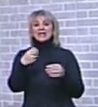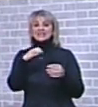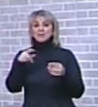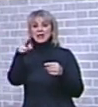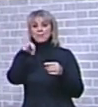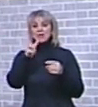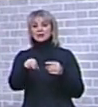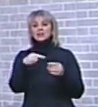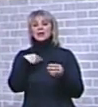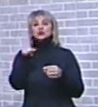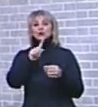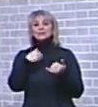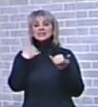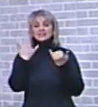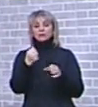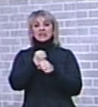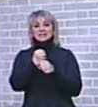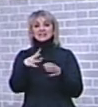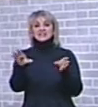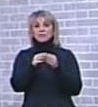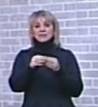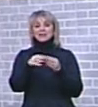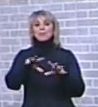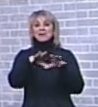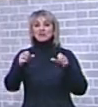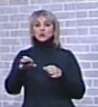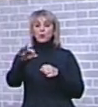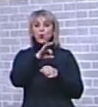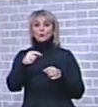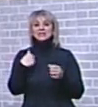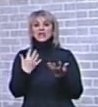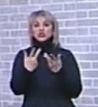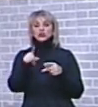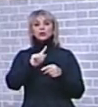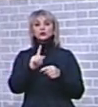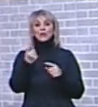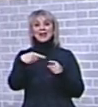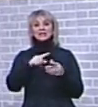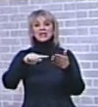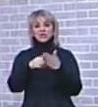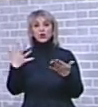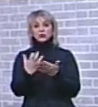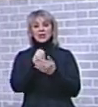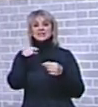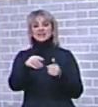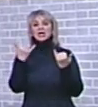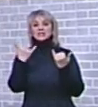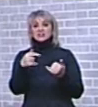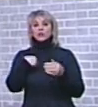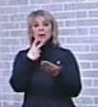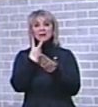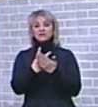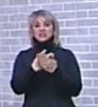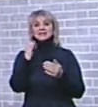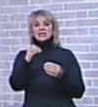вот то, что мы сегодня вот сделали совместно с правительством области, я считаю, что эта идея удалась. И сегодня мы видим,